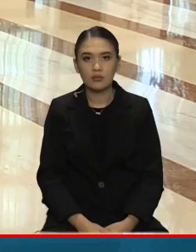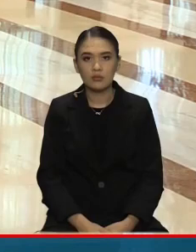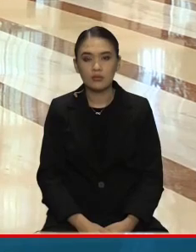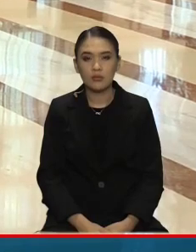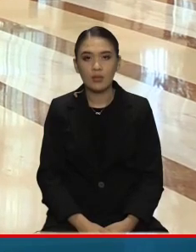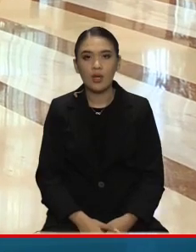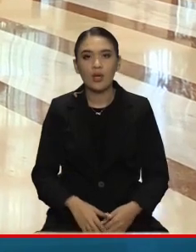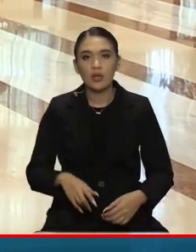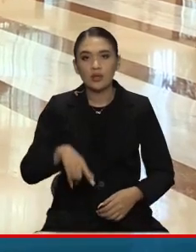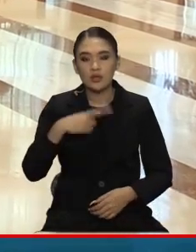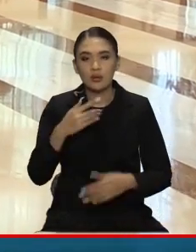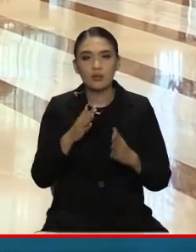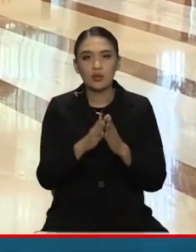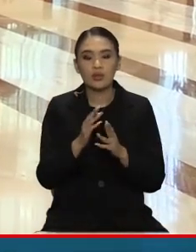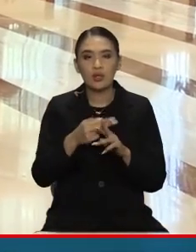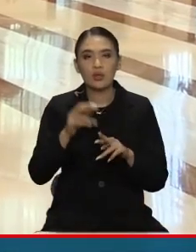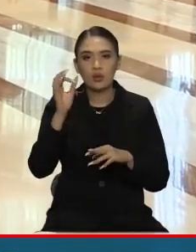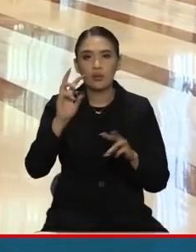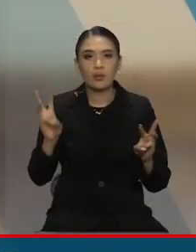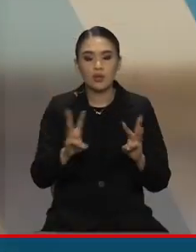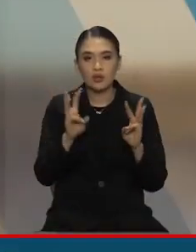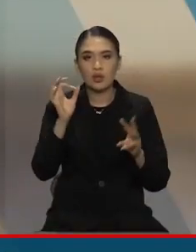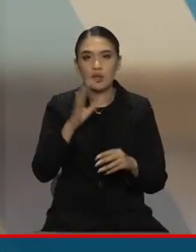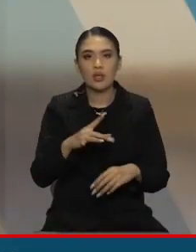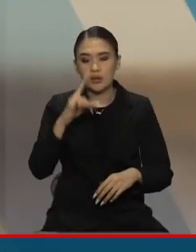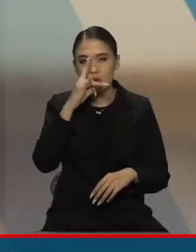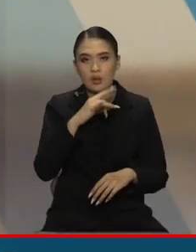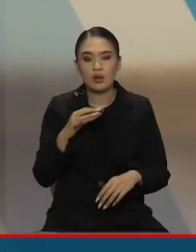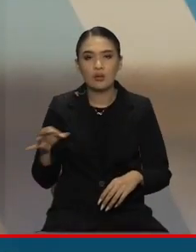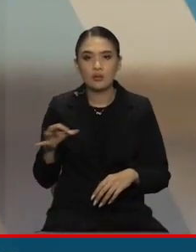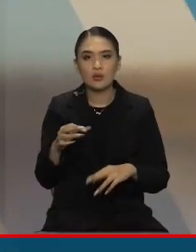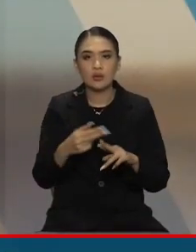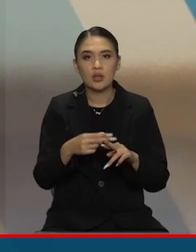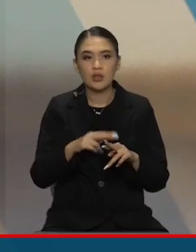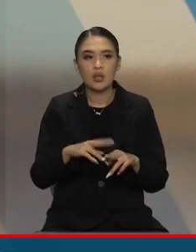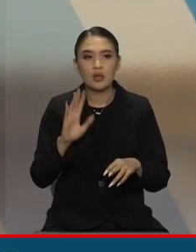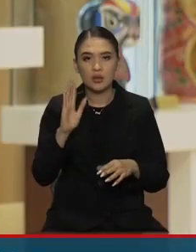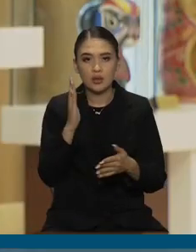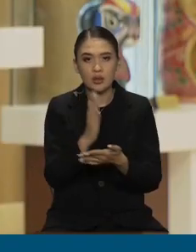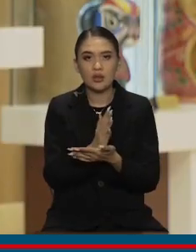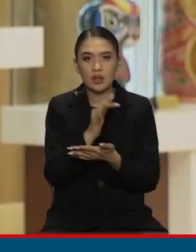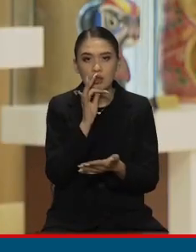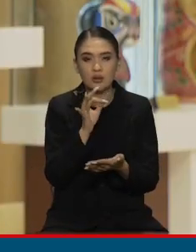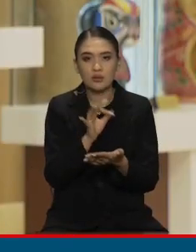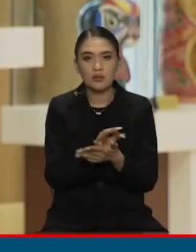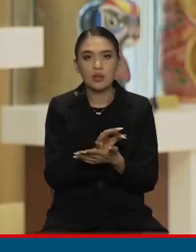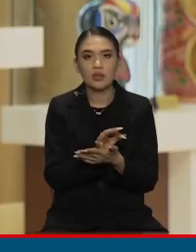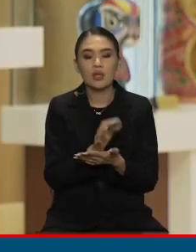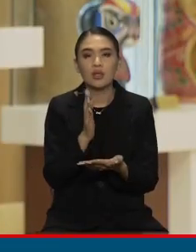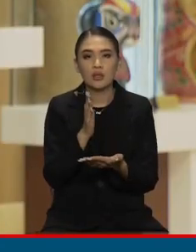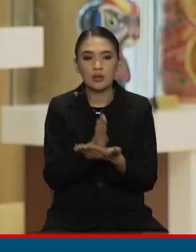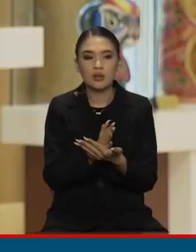Скажите пожалуйста по пожарам восточно-казахстанской области в абайской области уже результаты Есть результаты есть